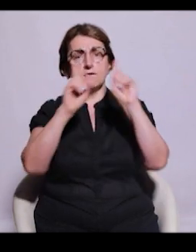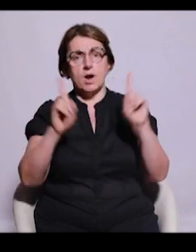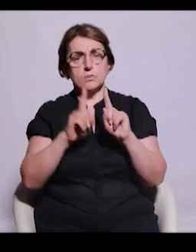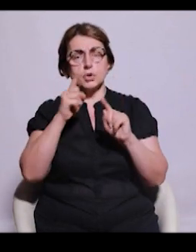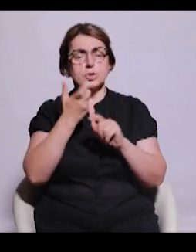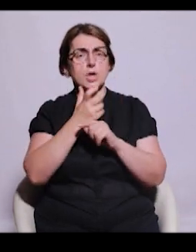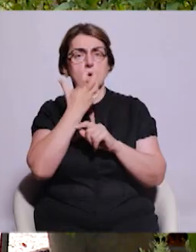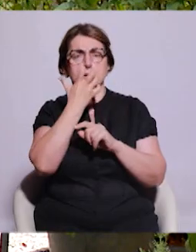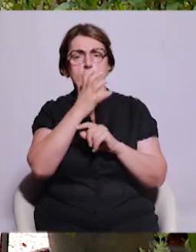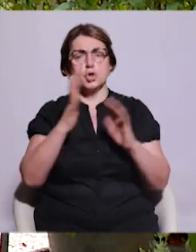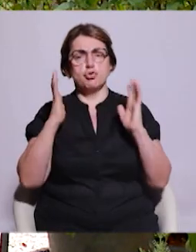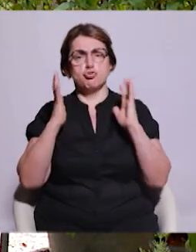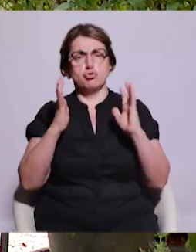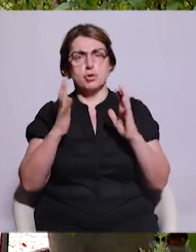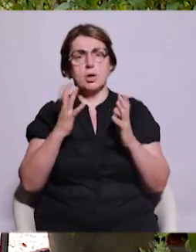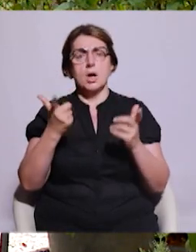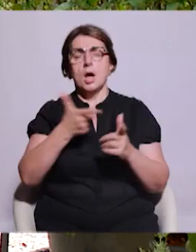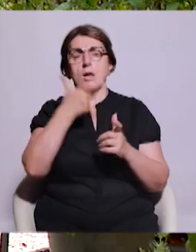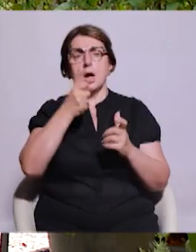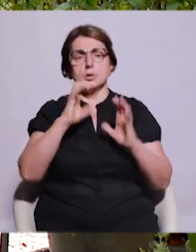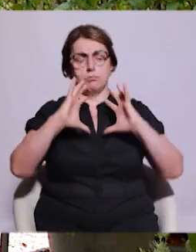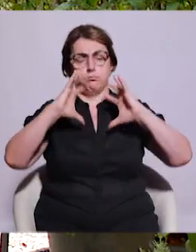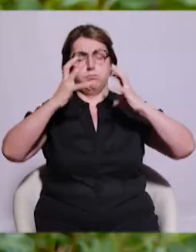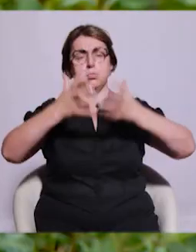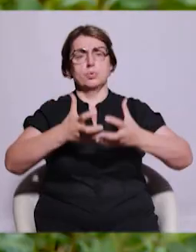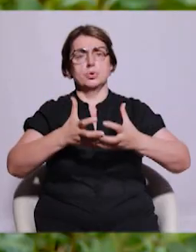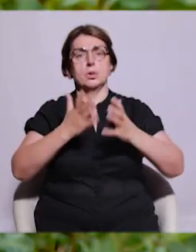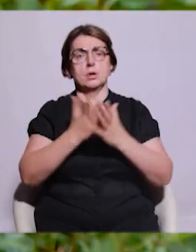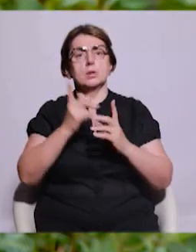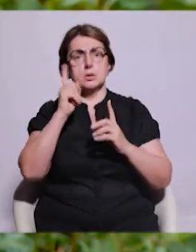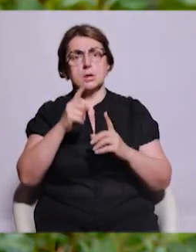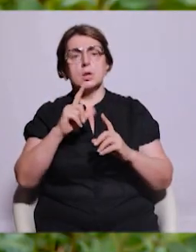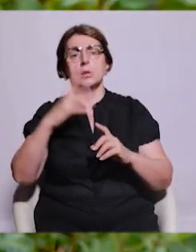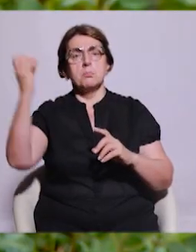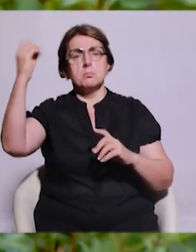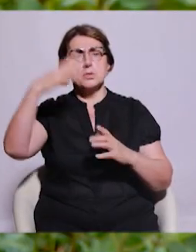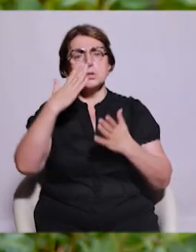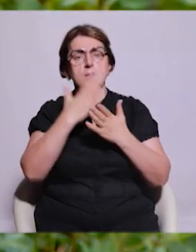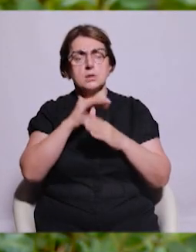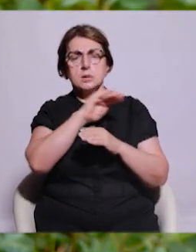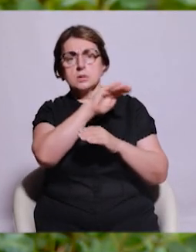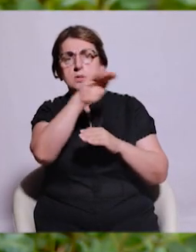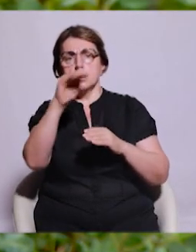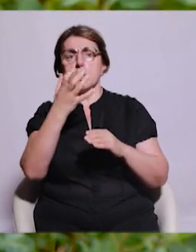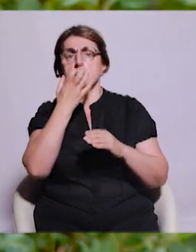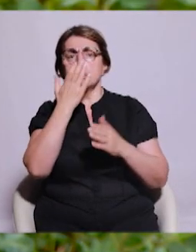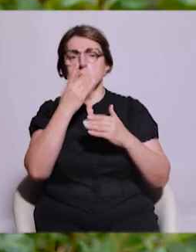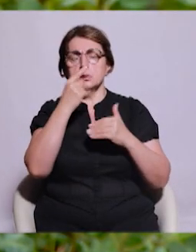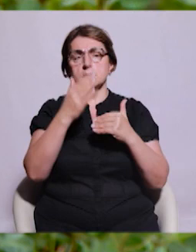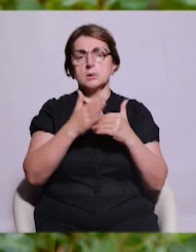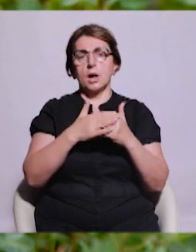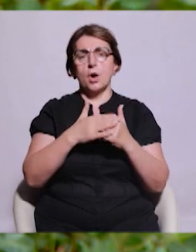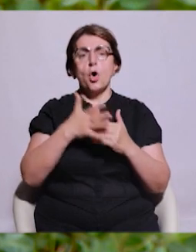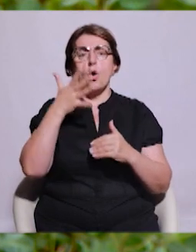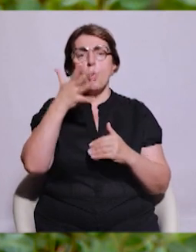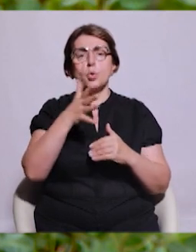ისიც გავარვარებული დიდი გაზის ცეცხლოვანი ბურთია. გავიგეთ, რომ მზეზე, მზის ზედაპირზე ტემპერატურა